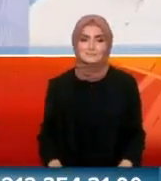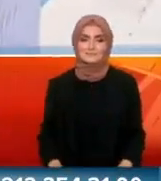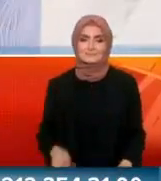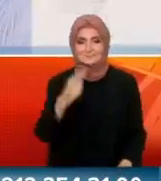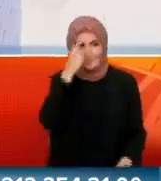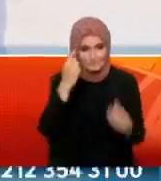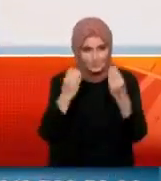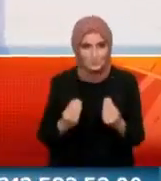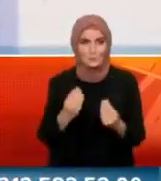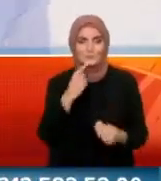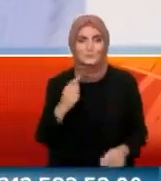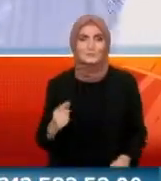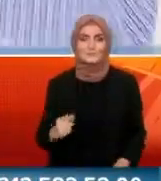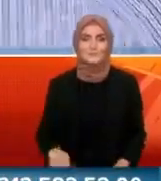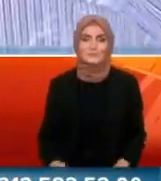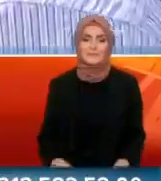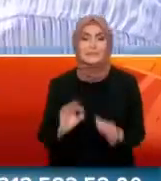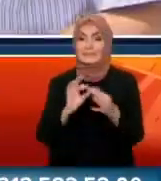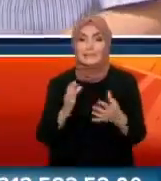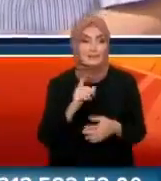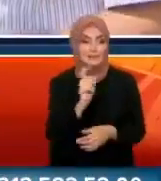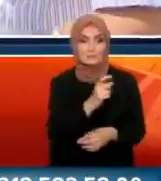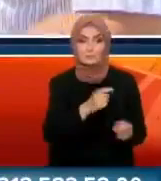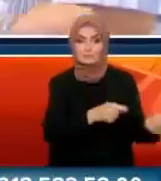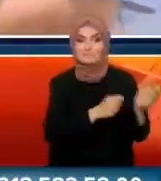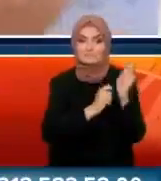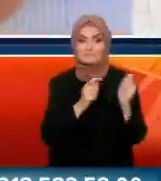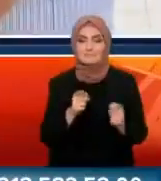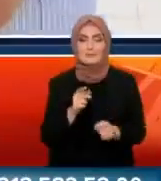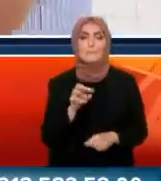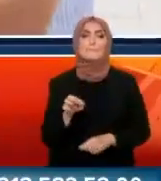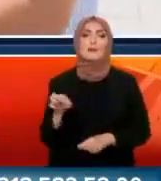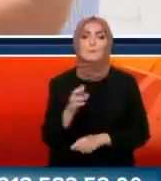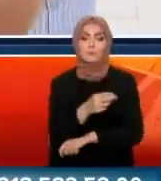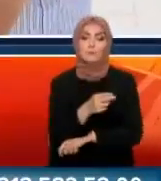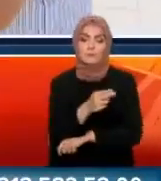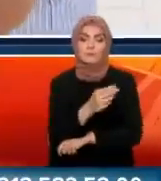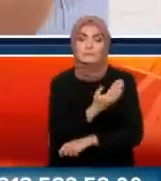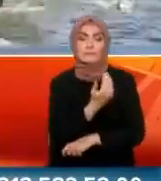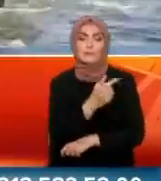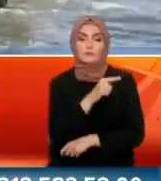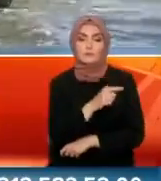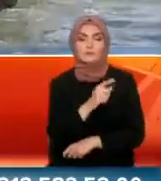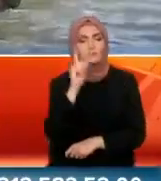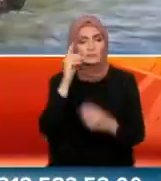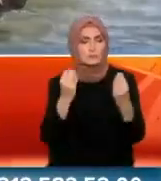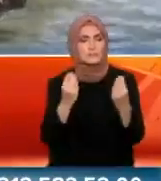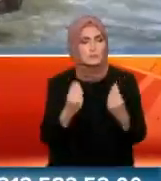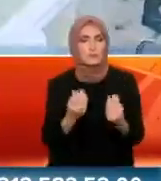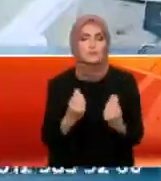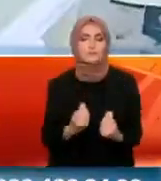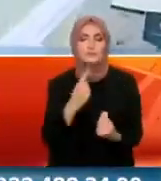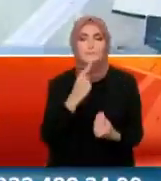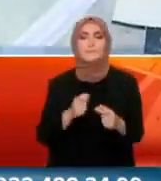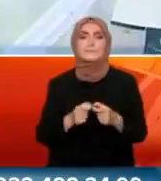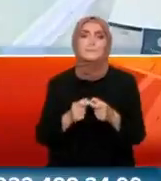Rastgele. Teşekkür ederim. Neler tuttunuz, neler çıktı denizden? Yine palamut geliyor sezon. İnşallah olumlu geçecek. Vira bismillah dedik,